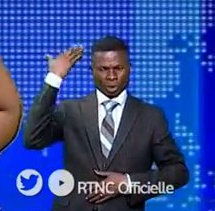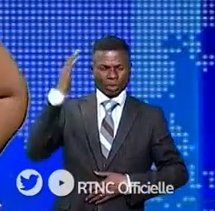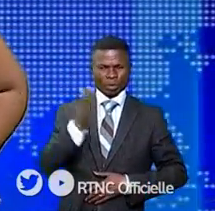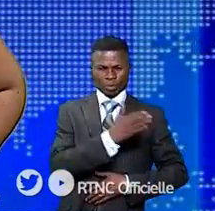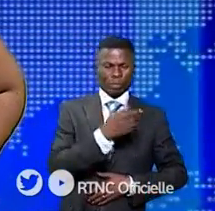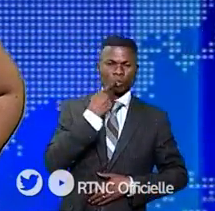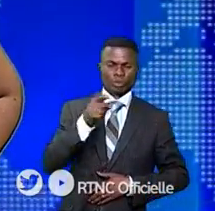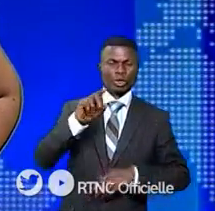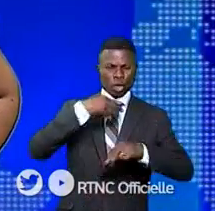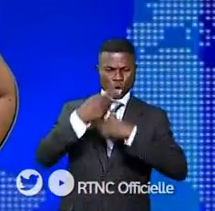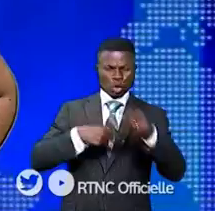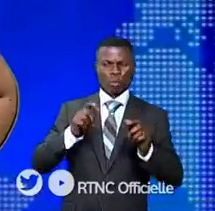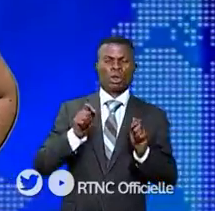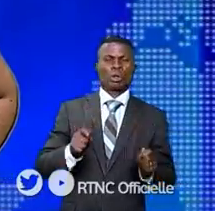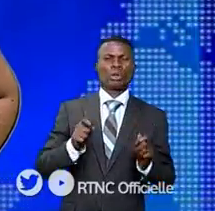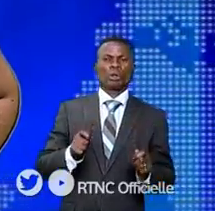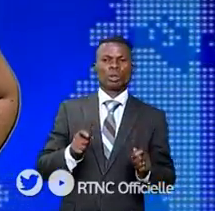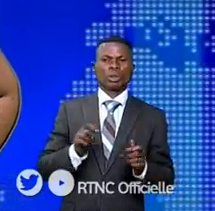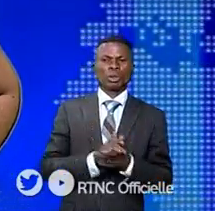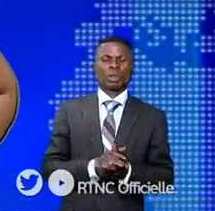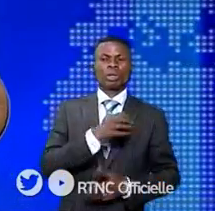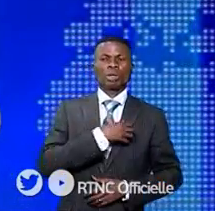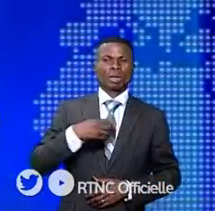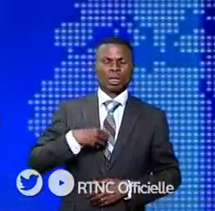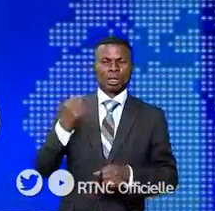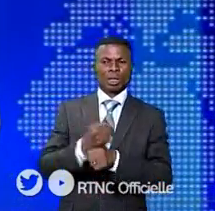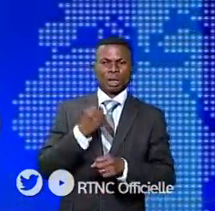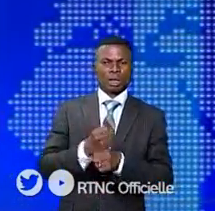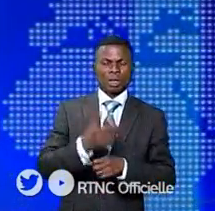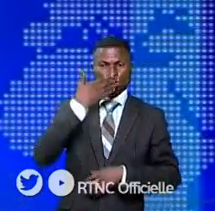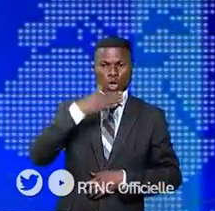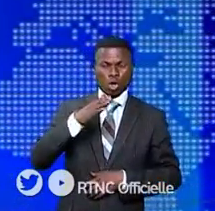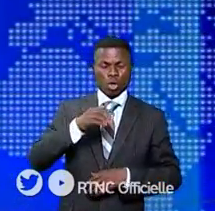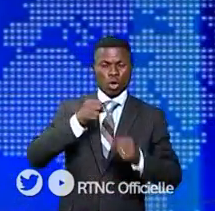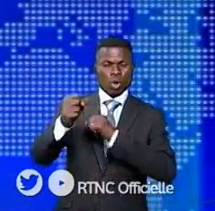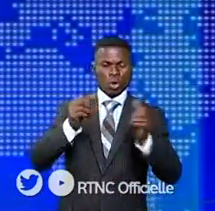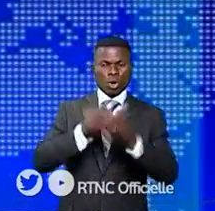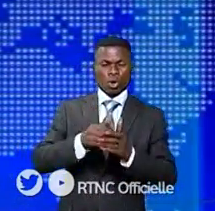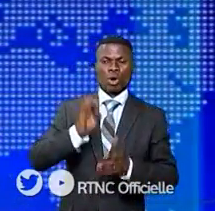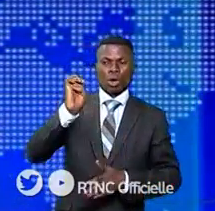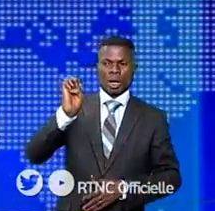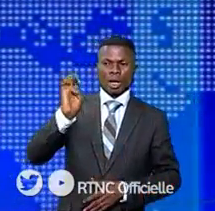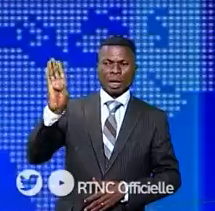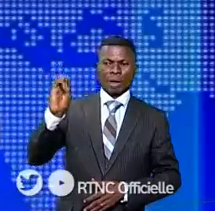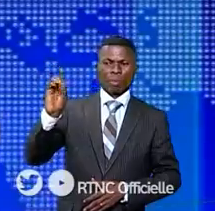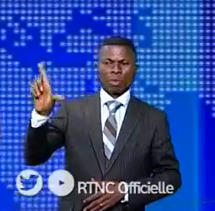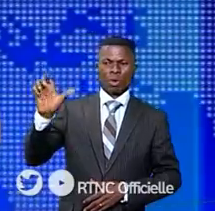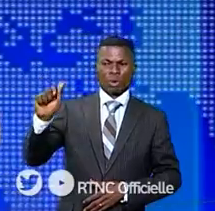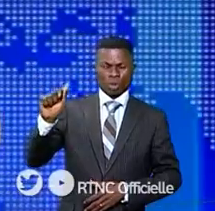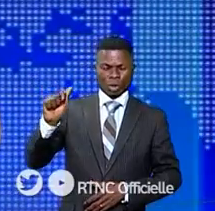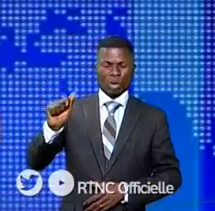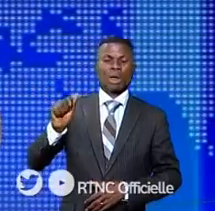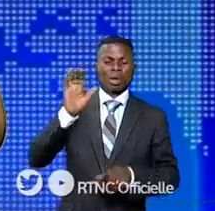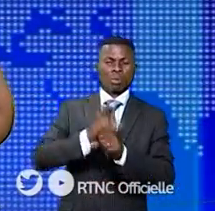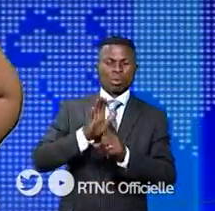vous l'avions dit à l'ouverture de ce journal que les femmes prestataires de soins durant la lutte contre Ebola dans la province de l'Équateur ont été victimes